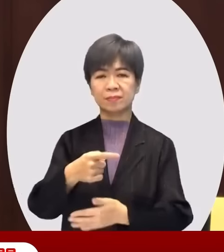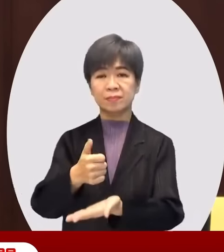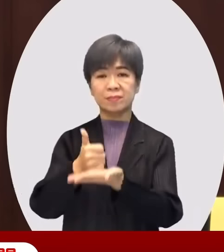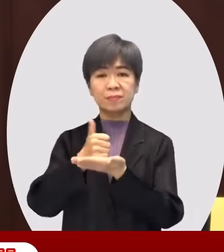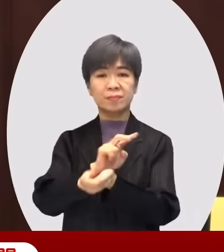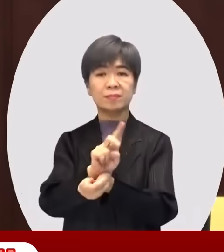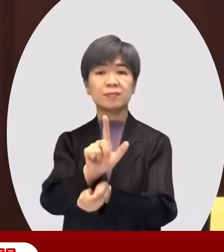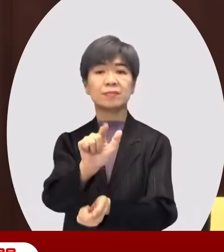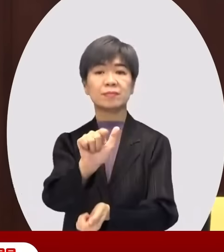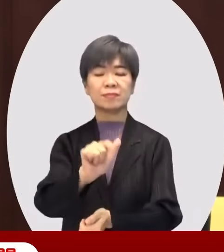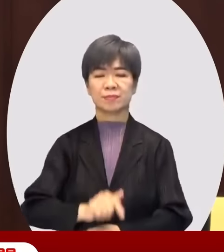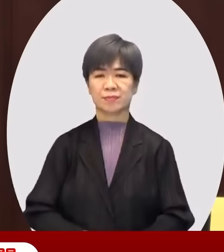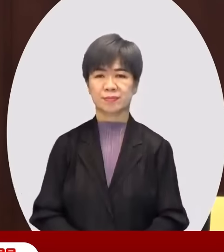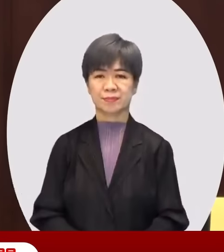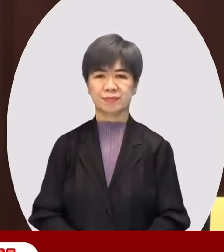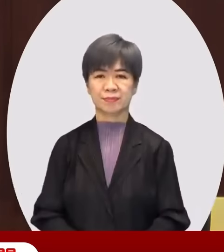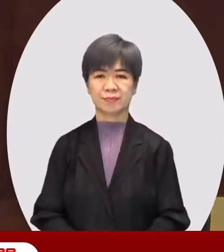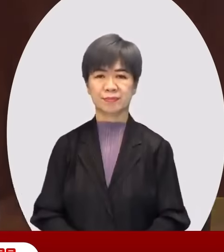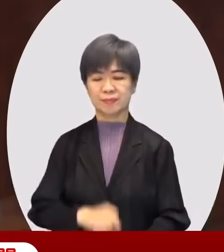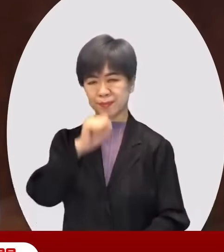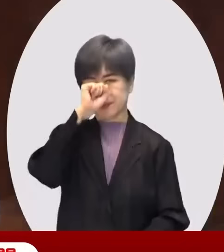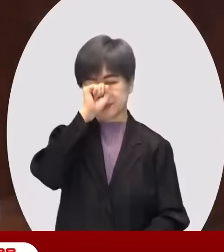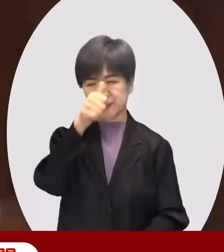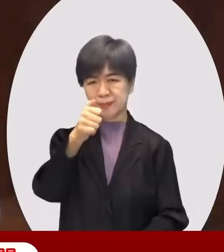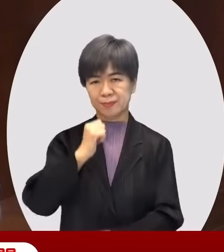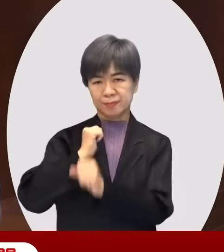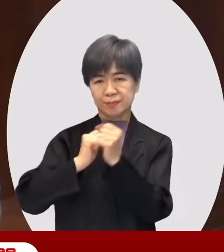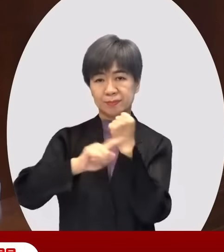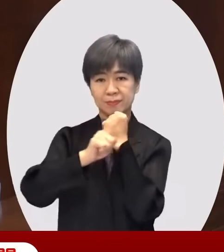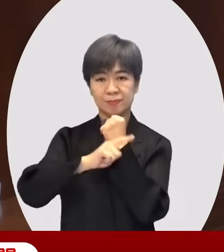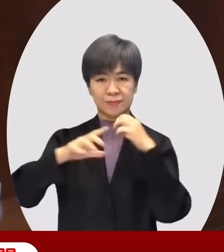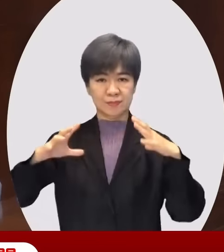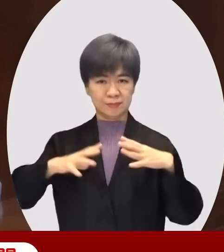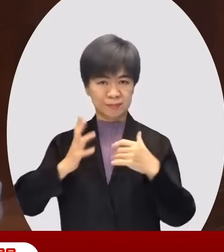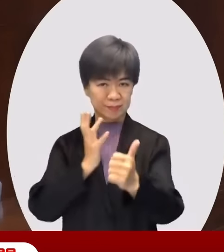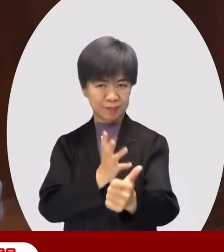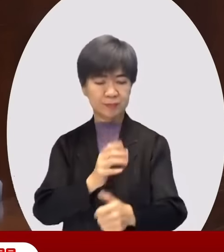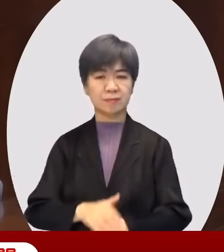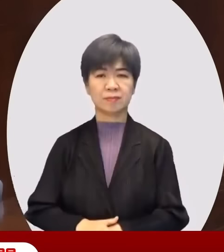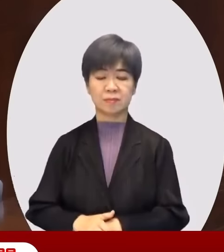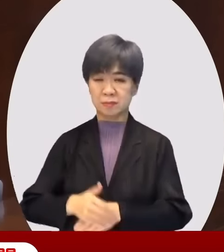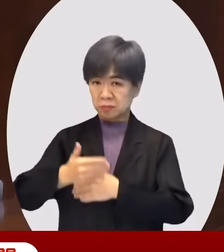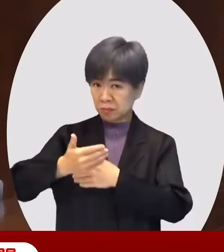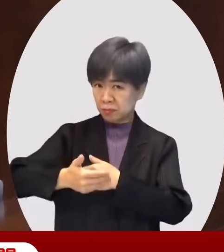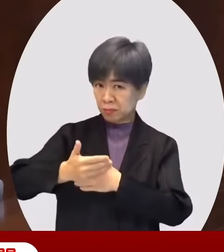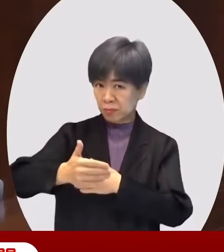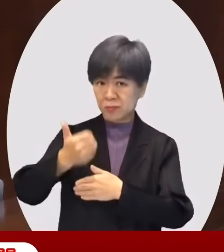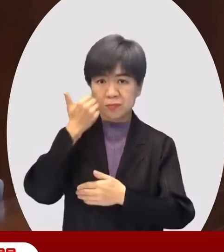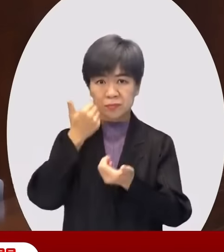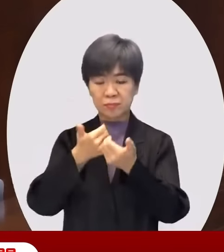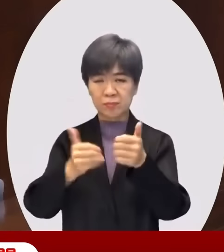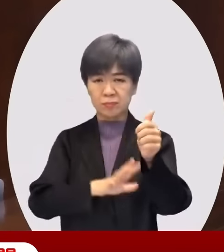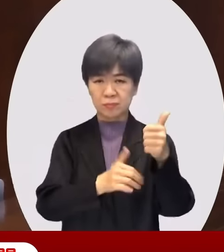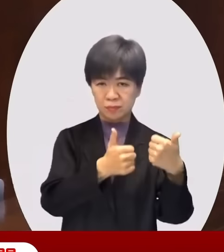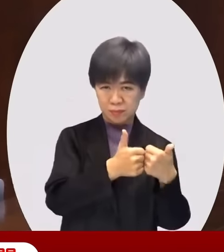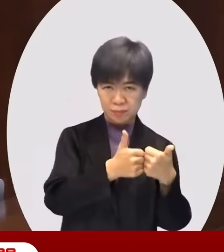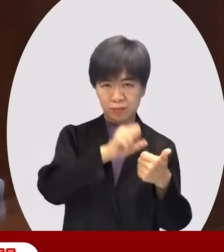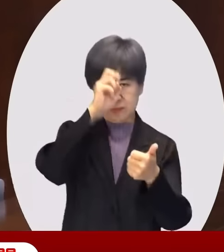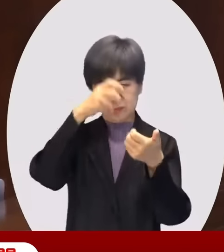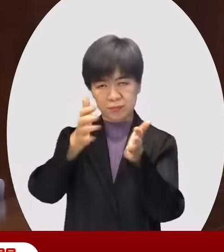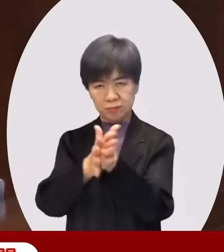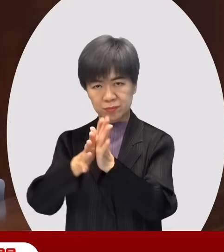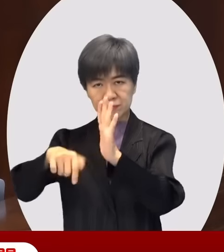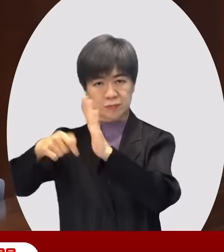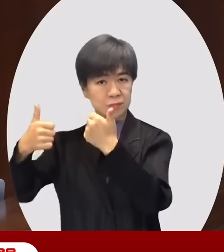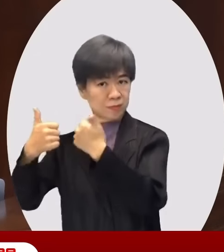和教授。 好，谢谢詹大法官的问题。如果在程序上，我们区分为委员会、党